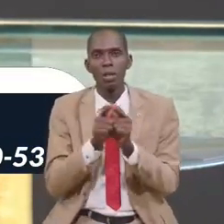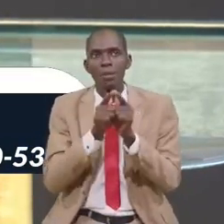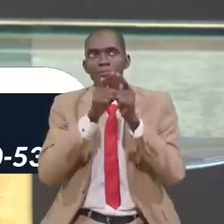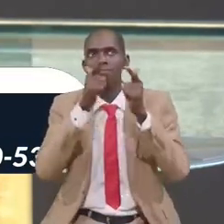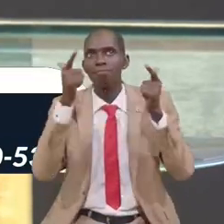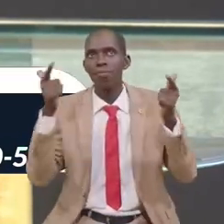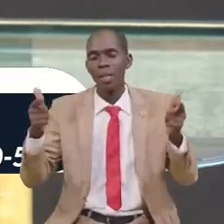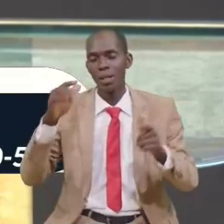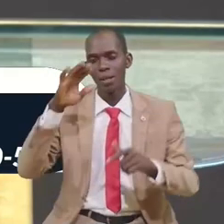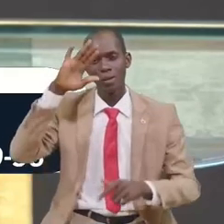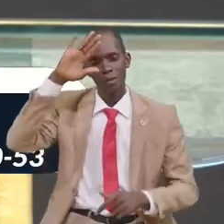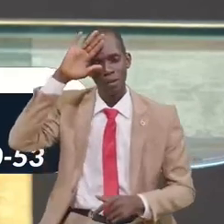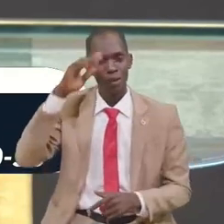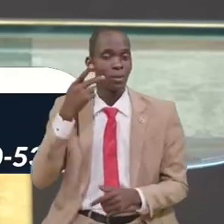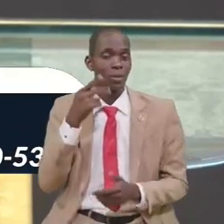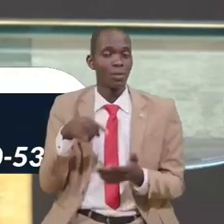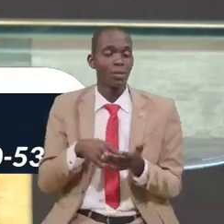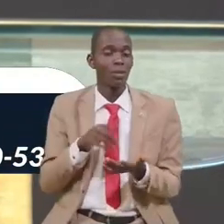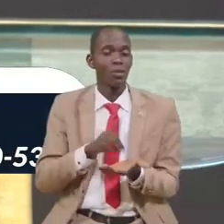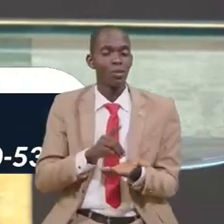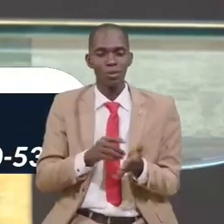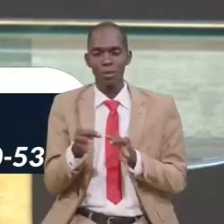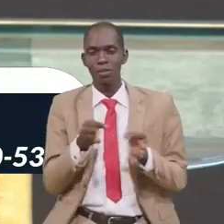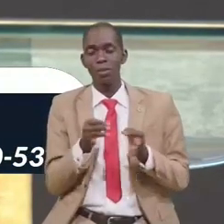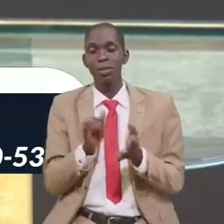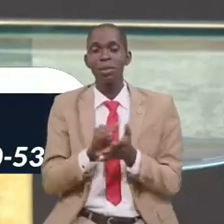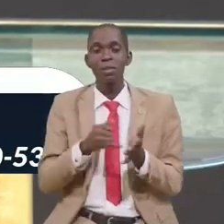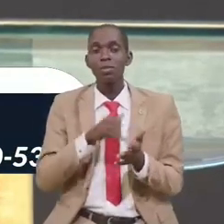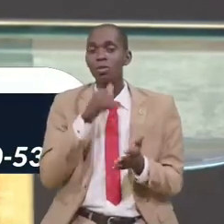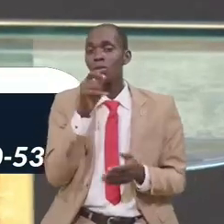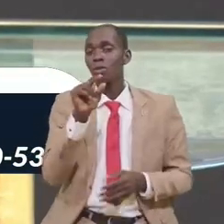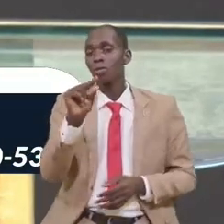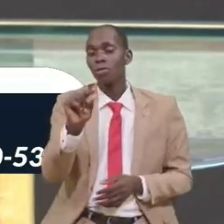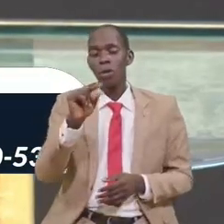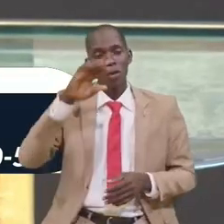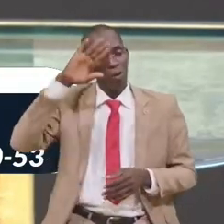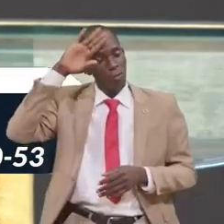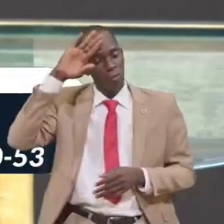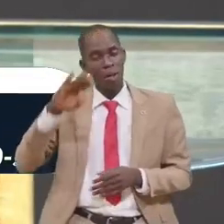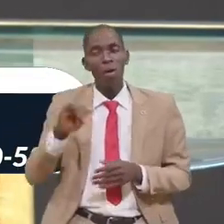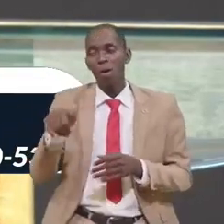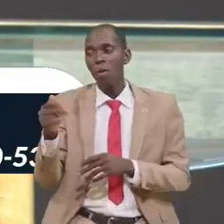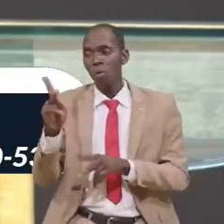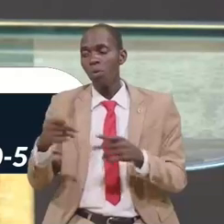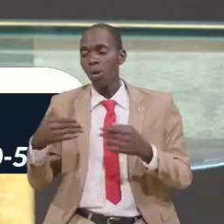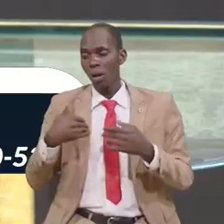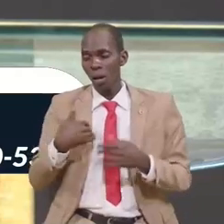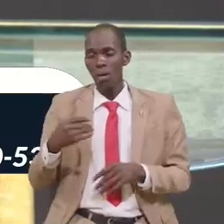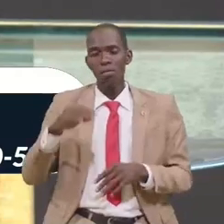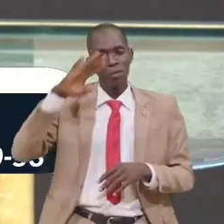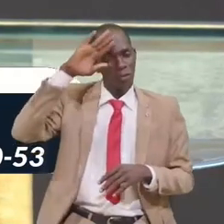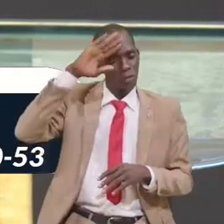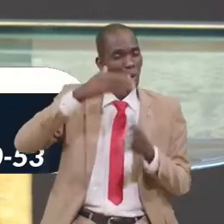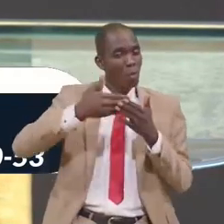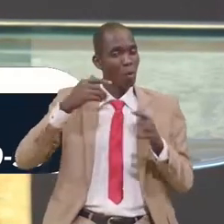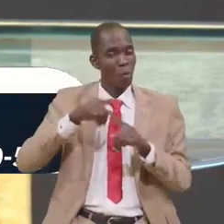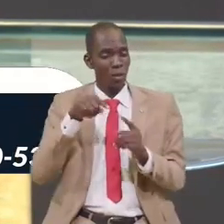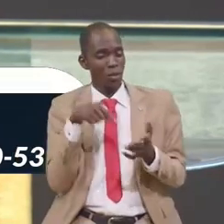Luc, le médecin, dit que ce n'est pas une simple fièvre. Mais ceci-là, c'est